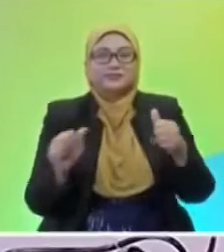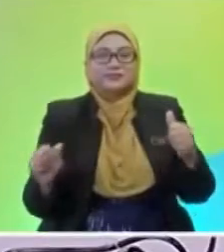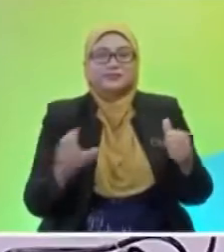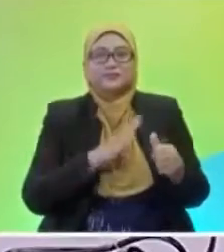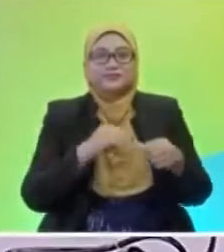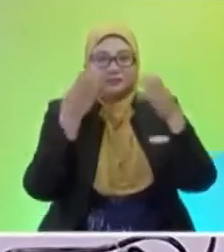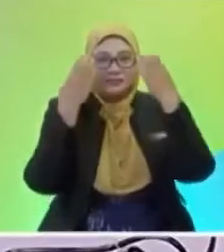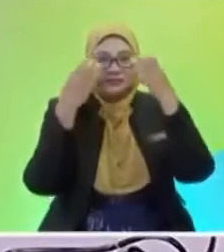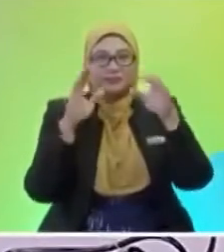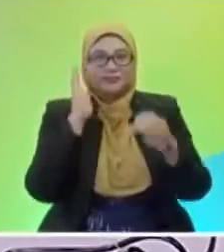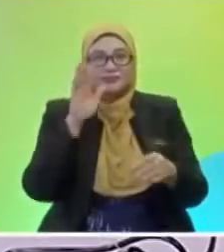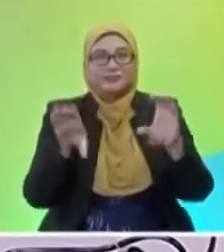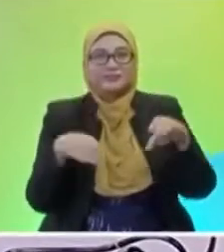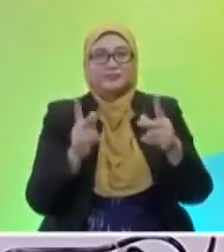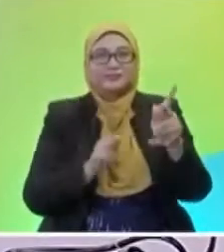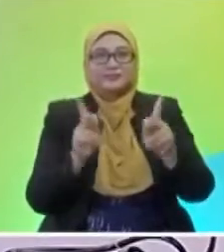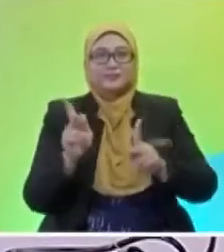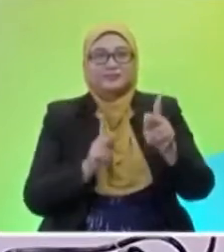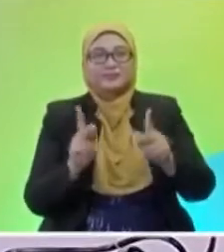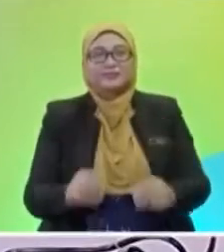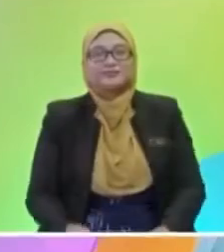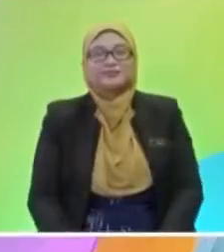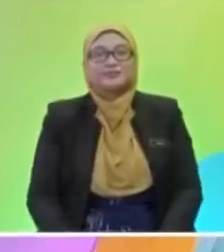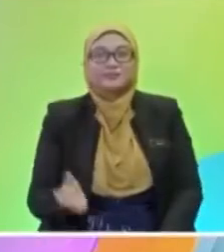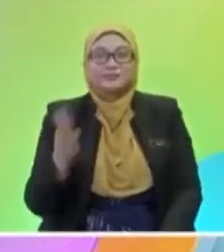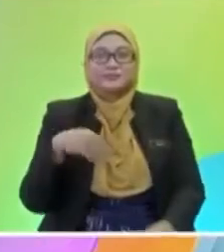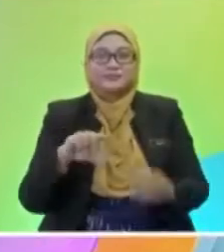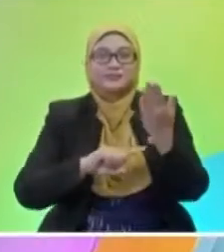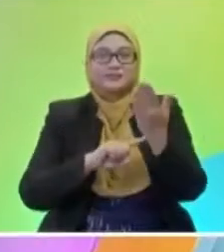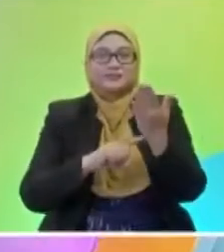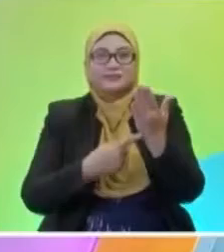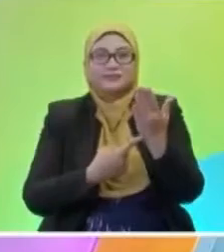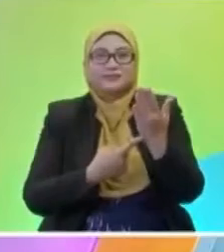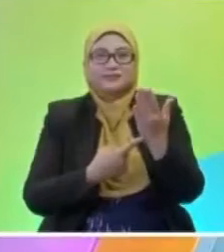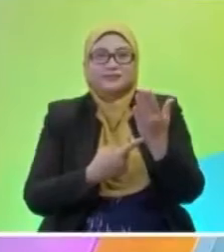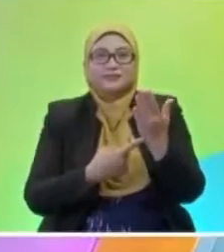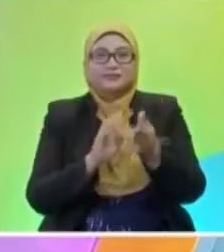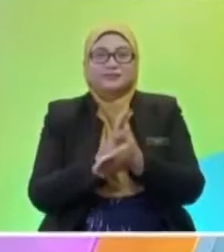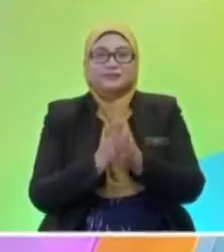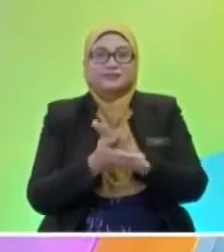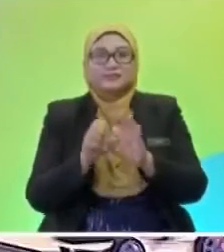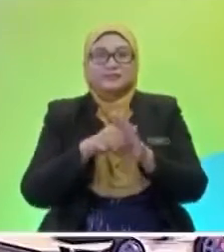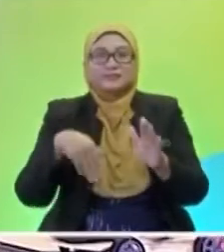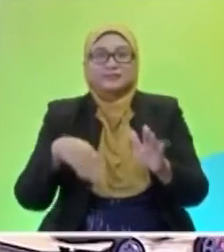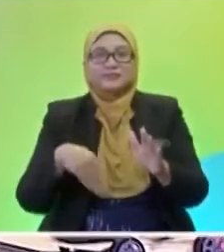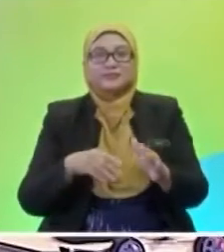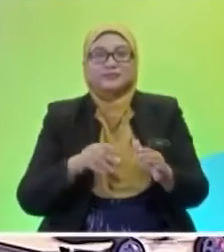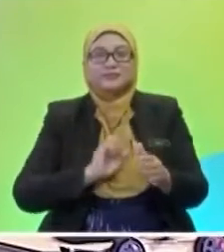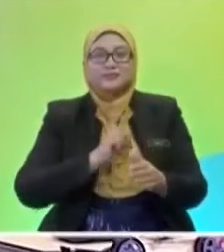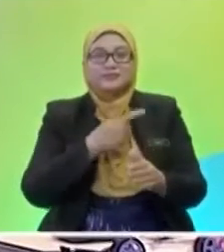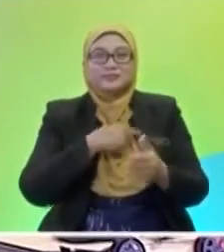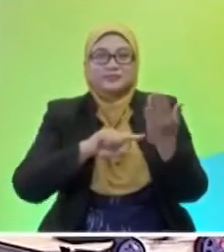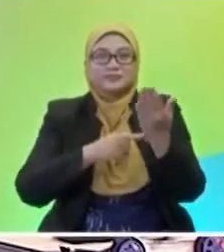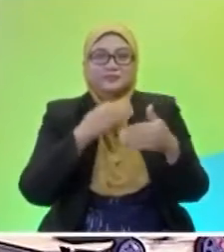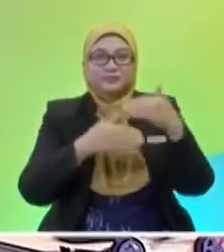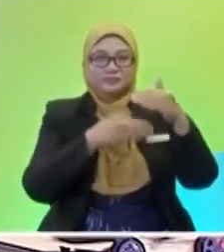kereta kawalan jauh. Cikgu, jom kita mulakan. Jom, Syafiqah. Okey, jadi sebelum kita mulakan membina kereta kawalan